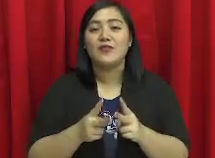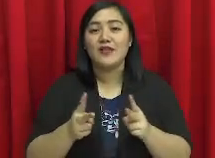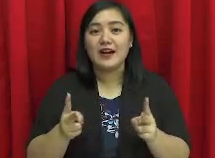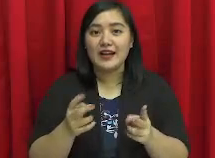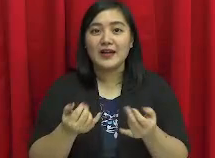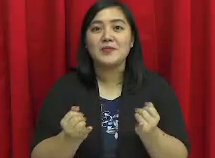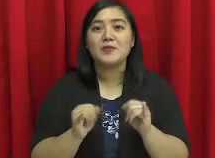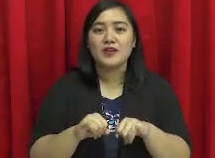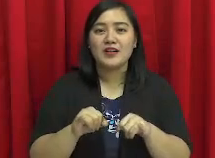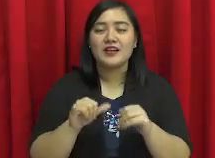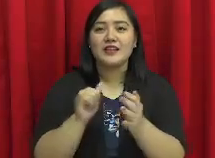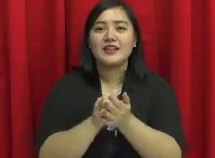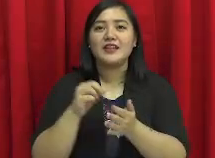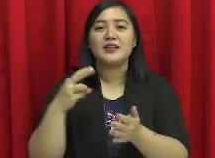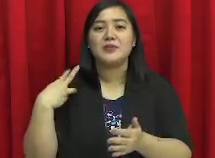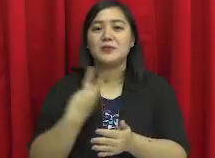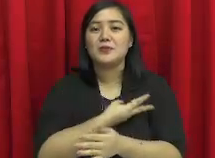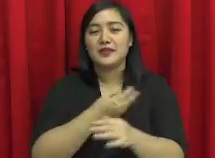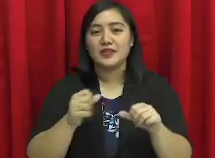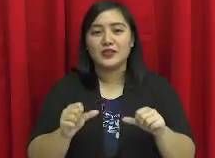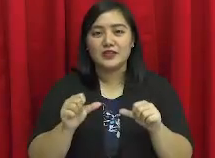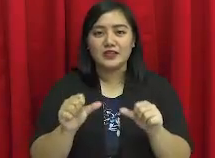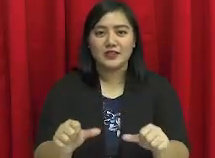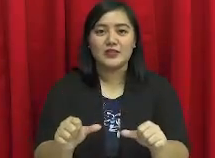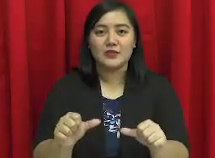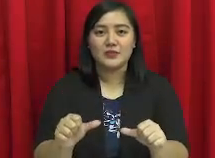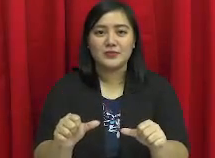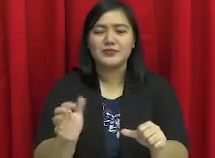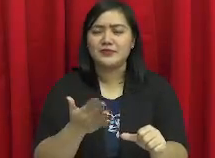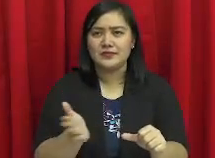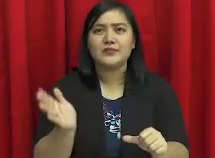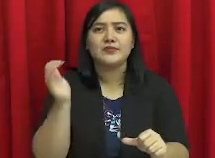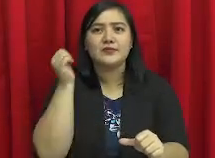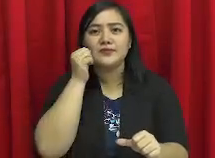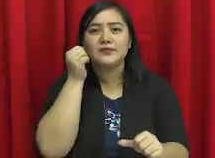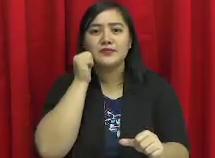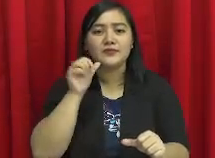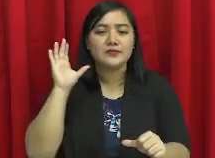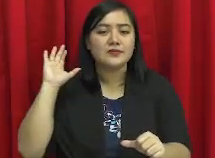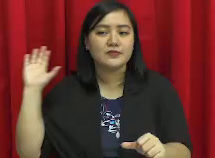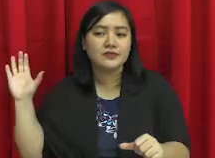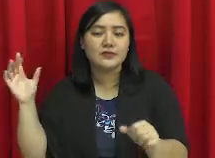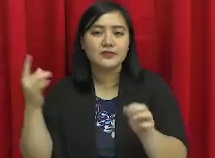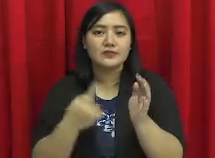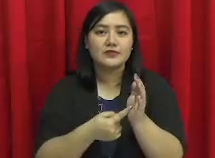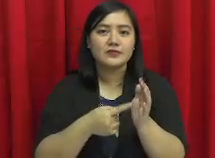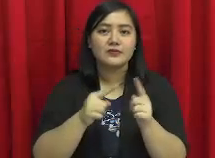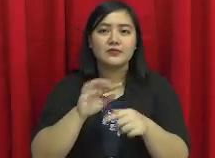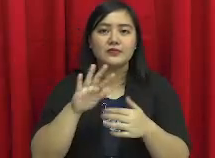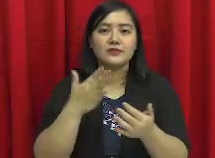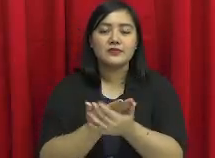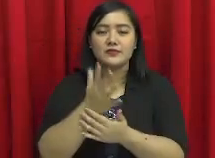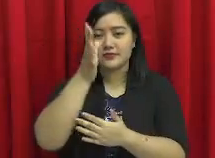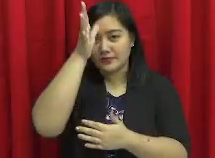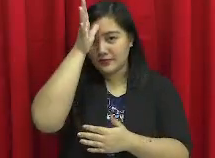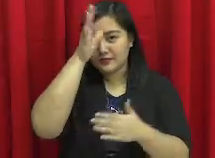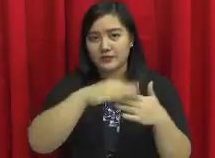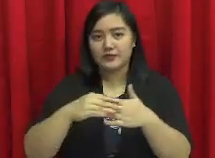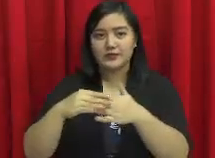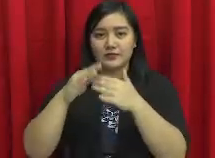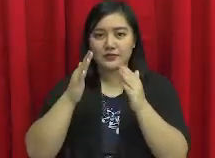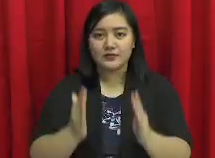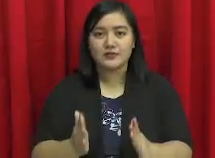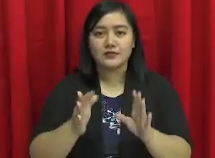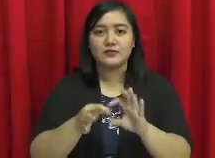na tayo po ay patuloy na lumago. Lagi niyo po itong naririnig sa lahat ng mga fathers, leaders of the home, husbands, it